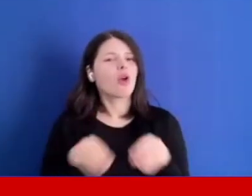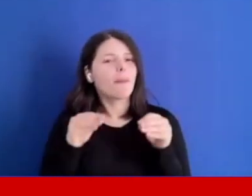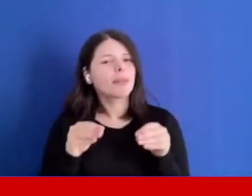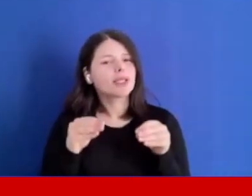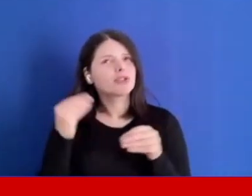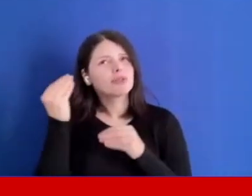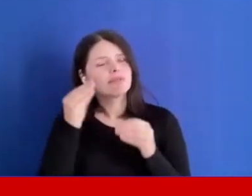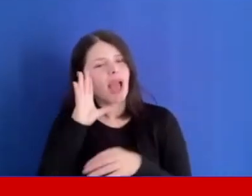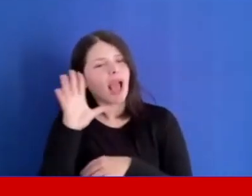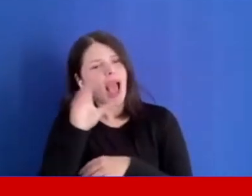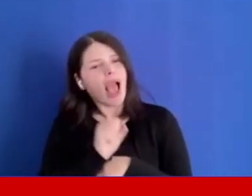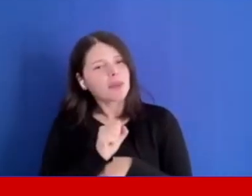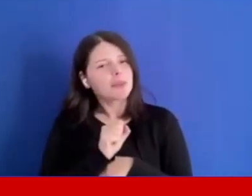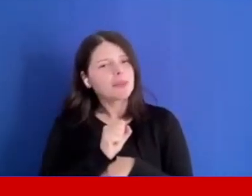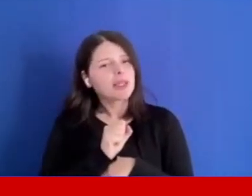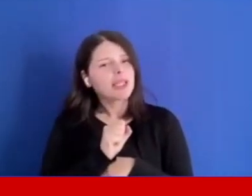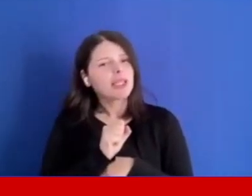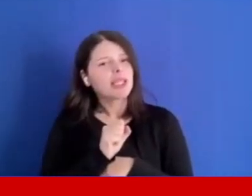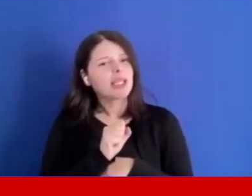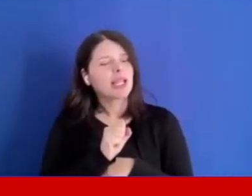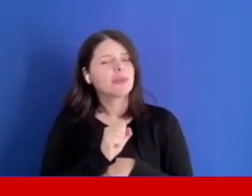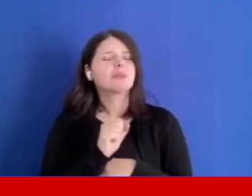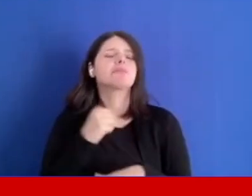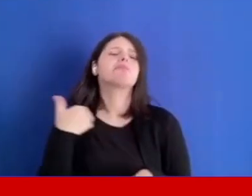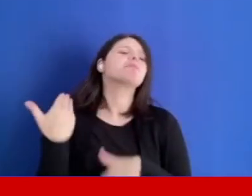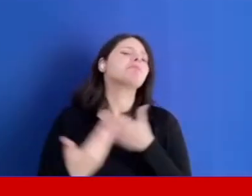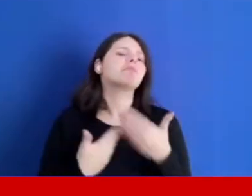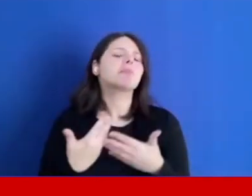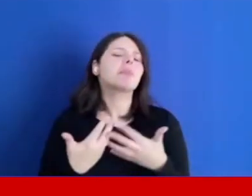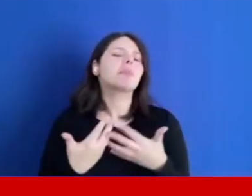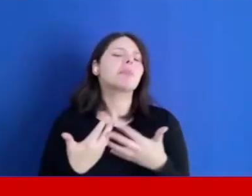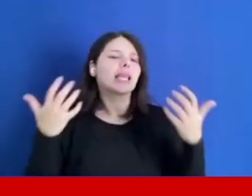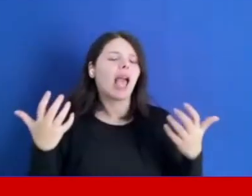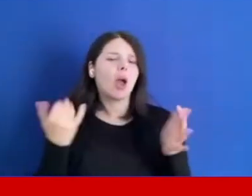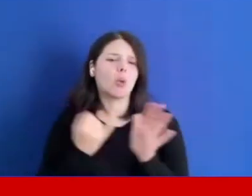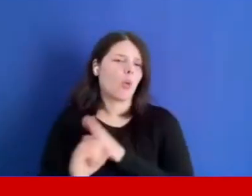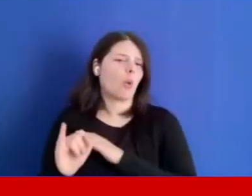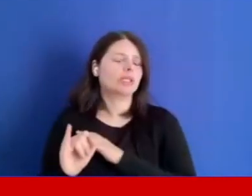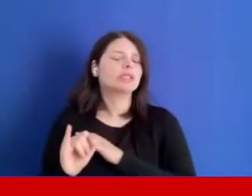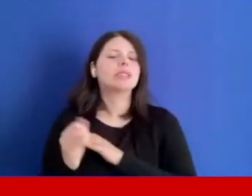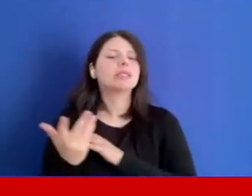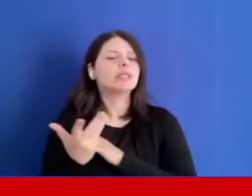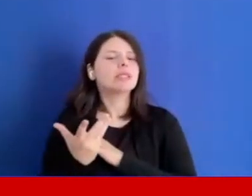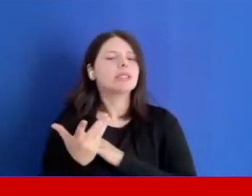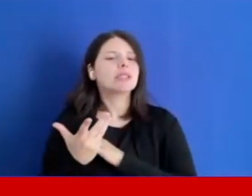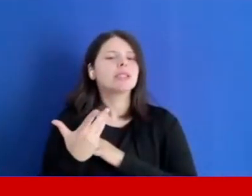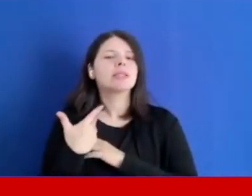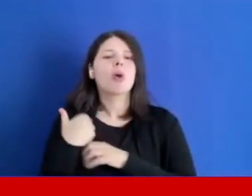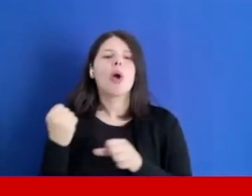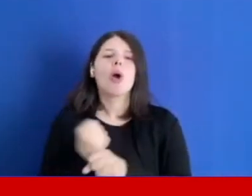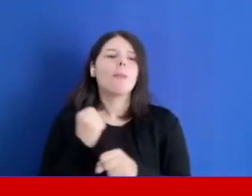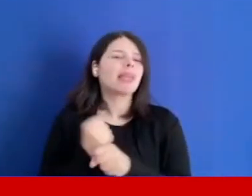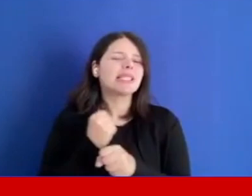quante cose c'era da... Poi, ovviamente, non per ultimo, ho scelto il mestiere più strampalato del